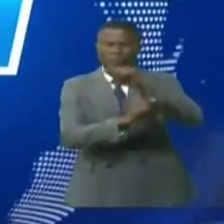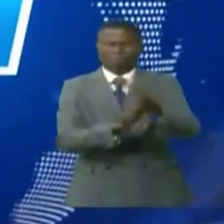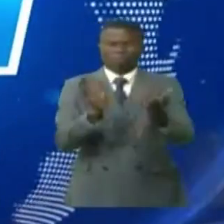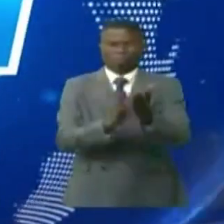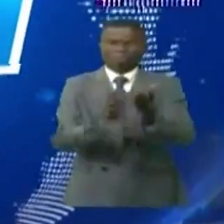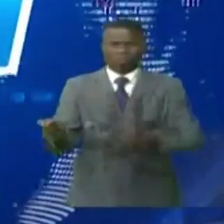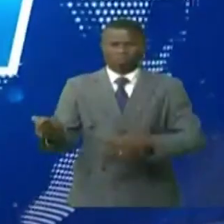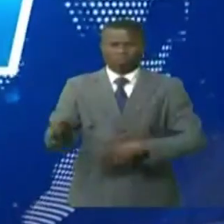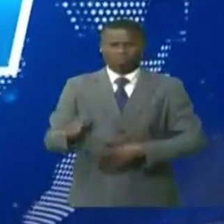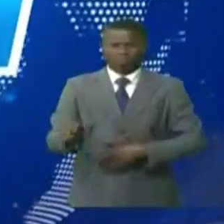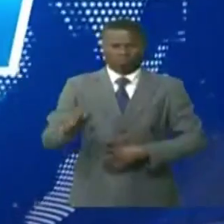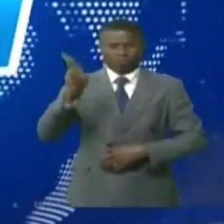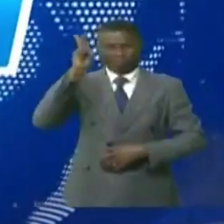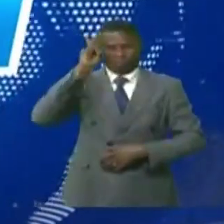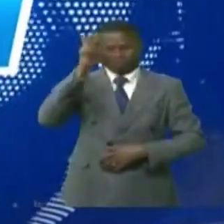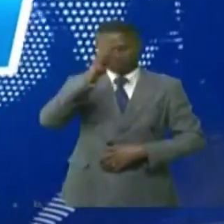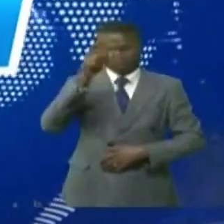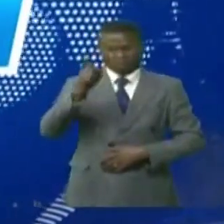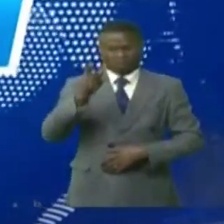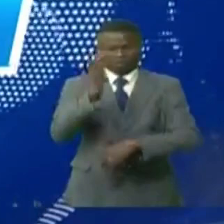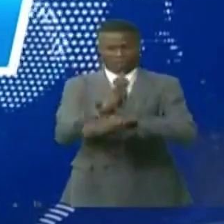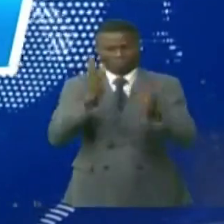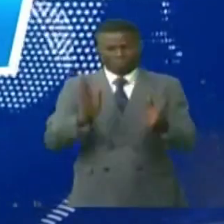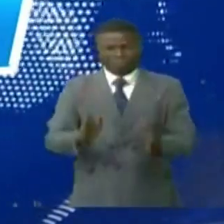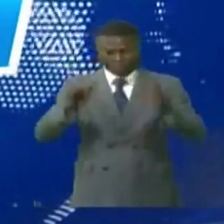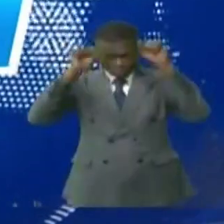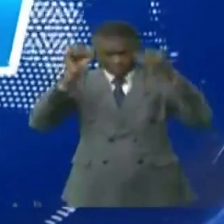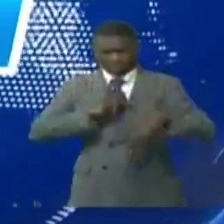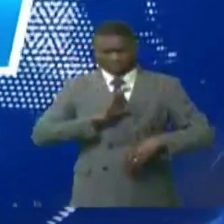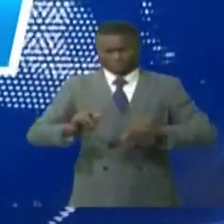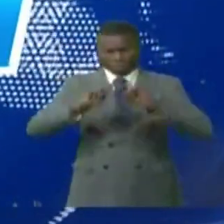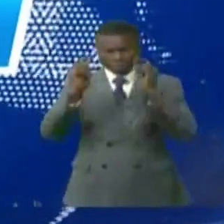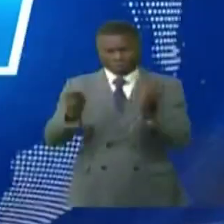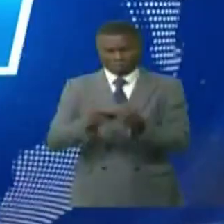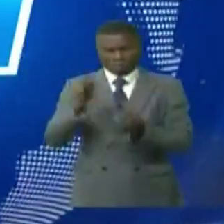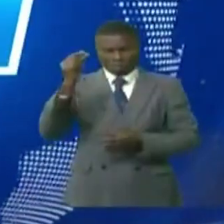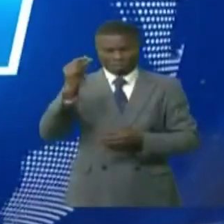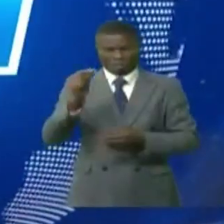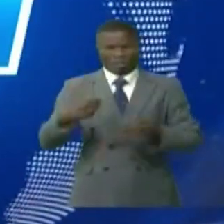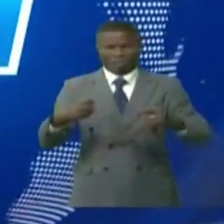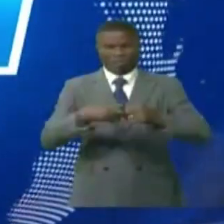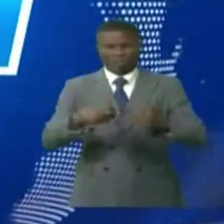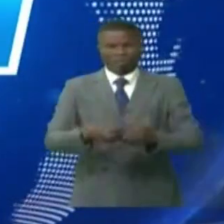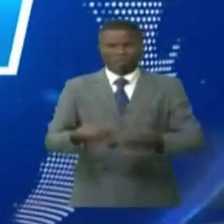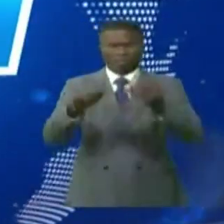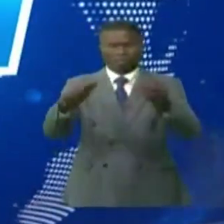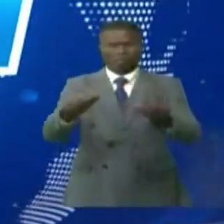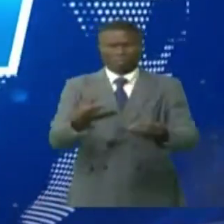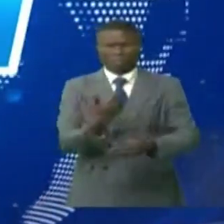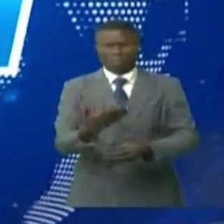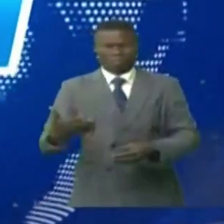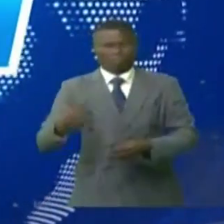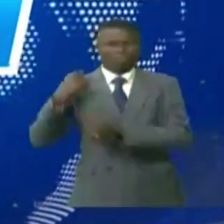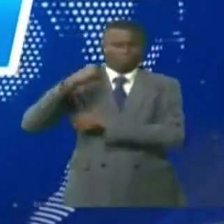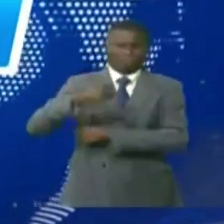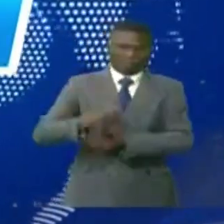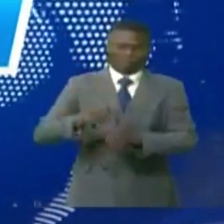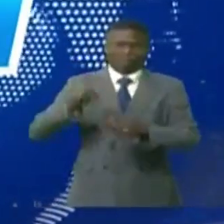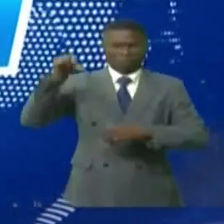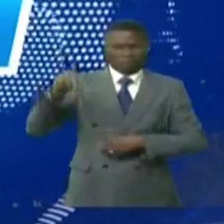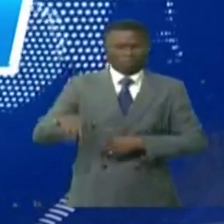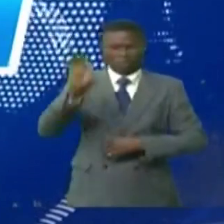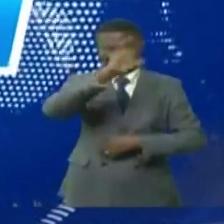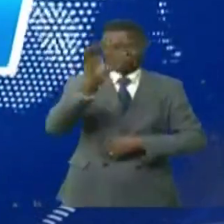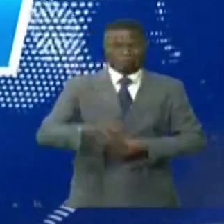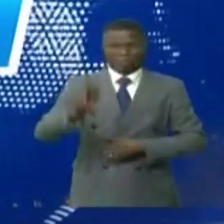écoliers du district de la Conga, le conseil du chef de l'État au collège des mines et énergie a remis des fournitures scolaires à quelques quartiers de la